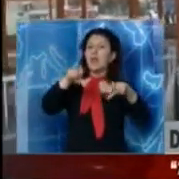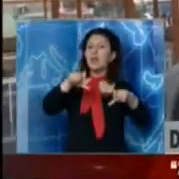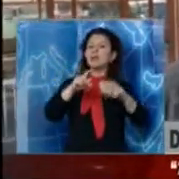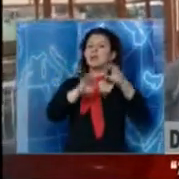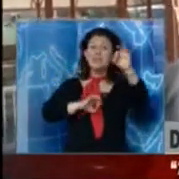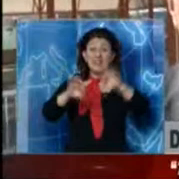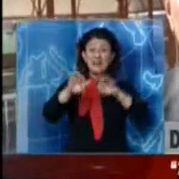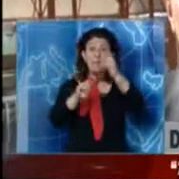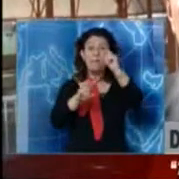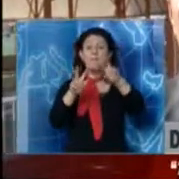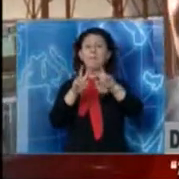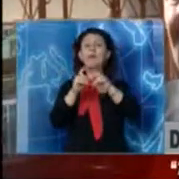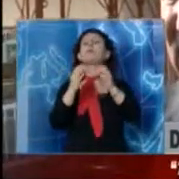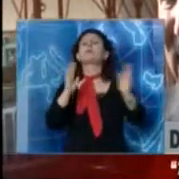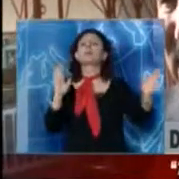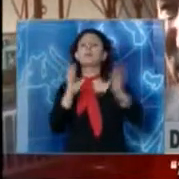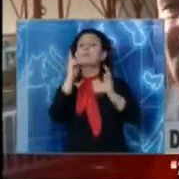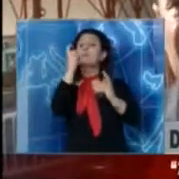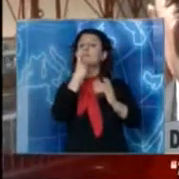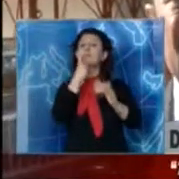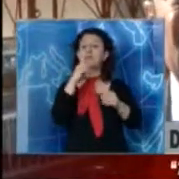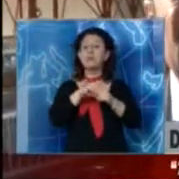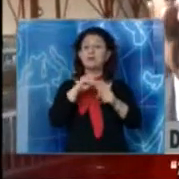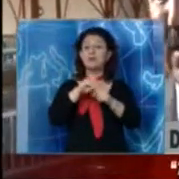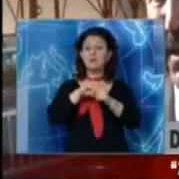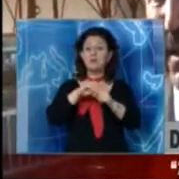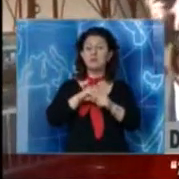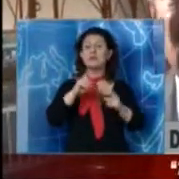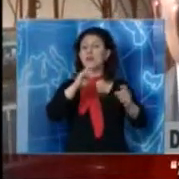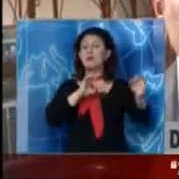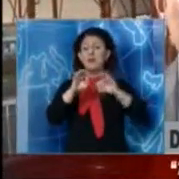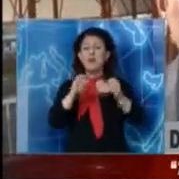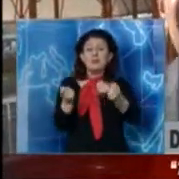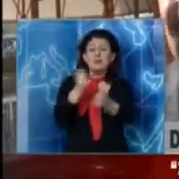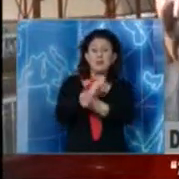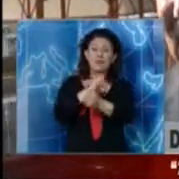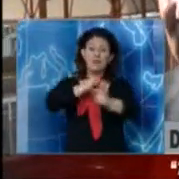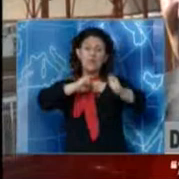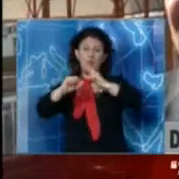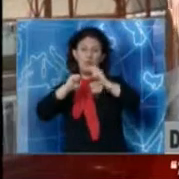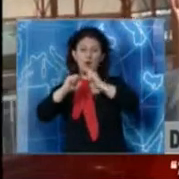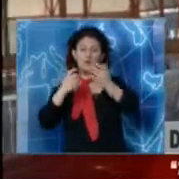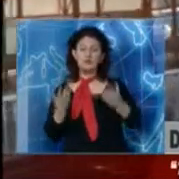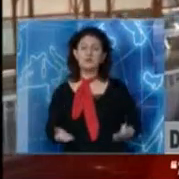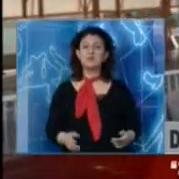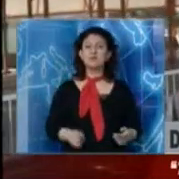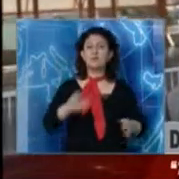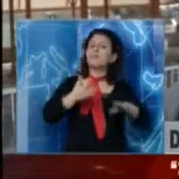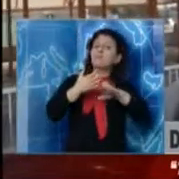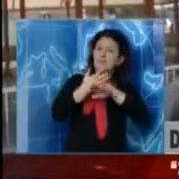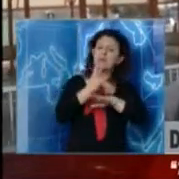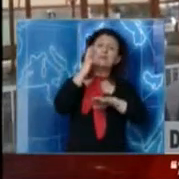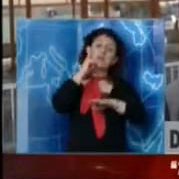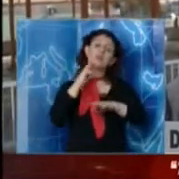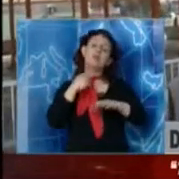imarda olmadığı için yaklaşık bir yıla yakın da bu yerlerin imar değişikliğiyle uğraştık. Ama artık gerçekten